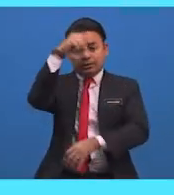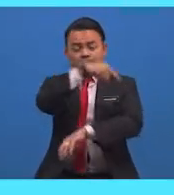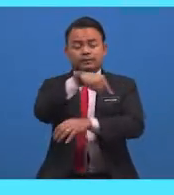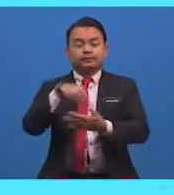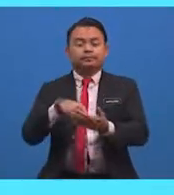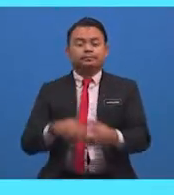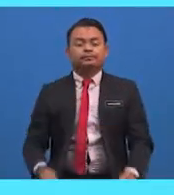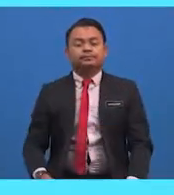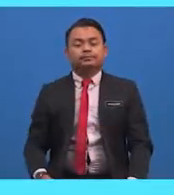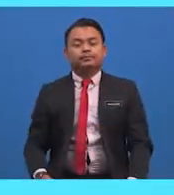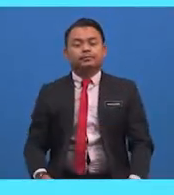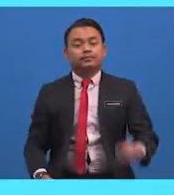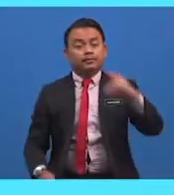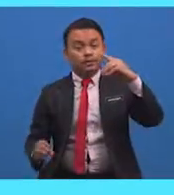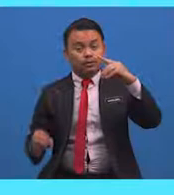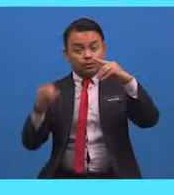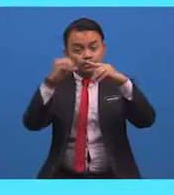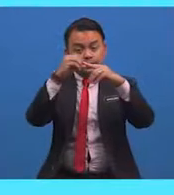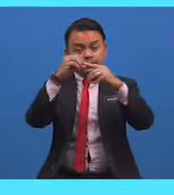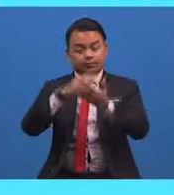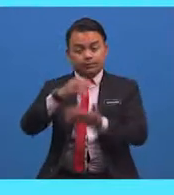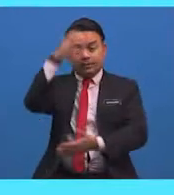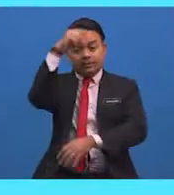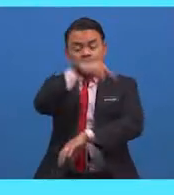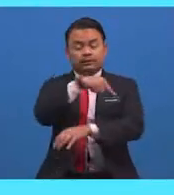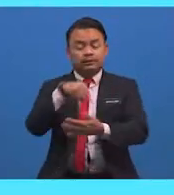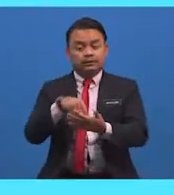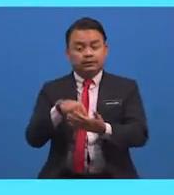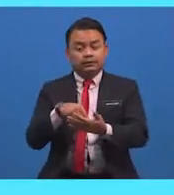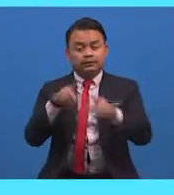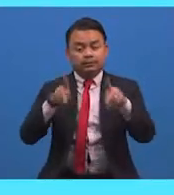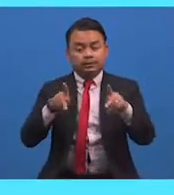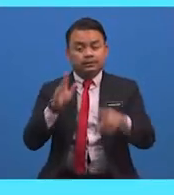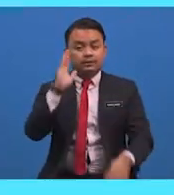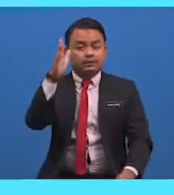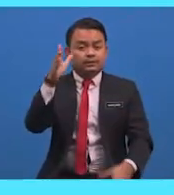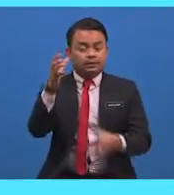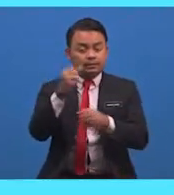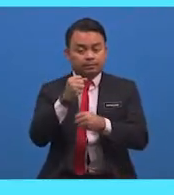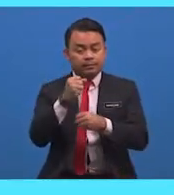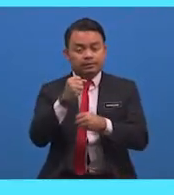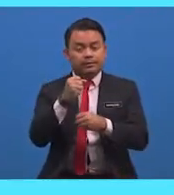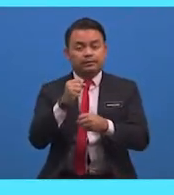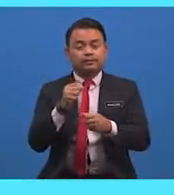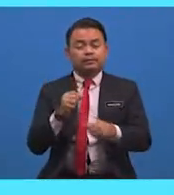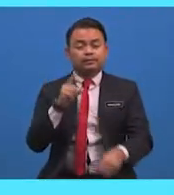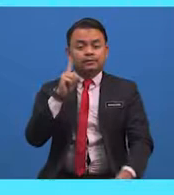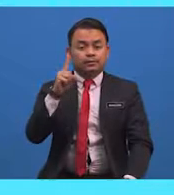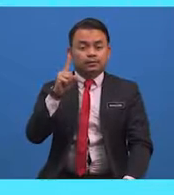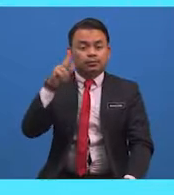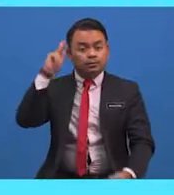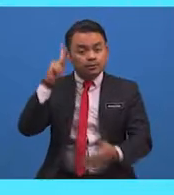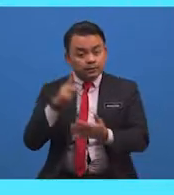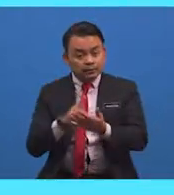Objektif pembelajaran kita pada hari ini ialah pelajar akan dapat yang pertama, mengenal pasti konsep